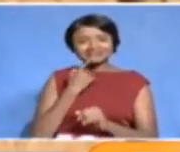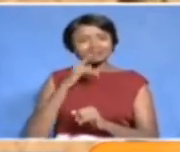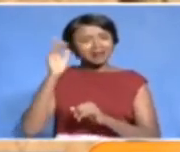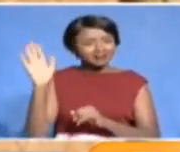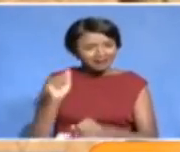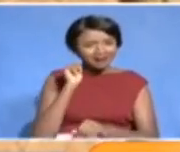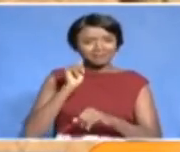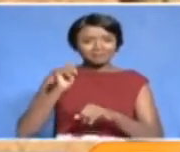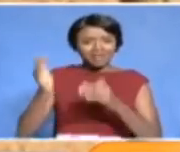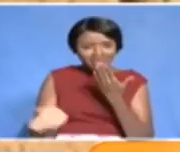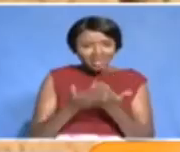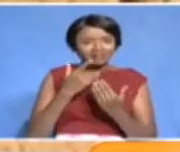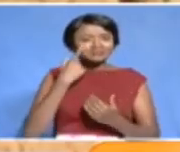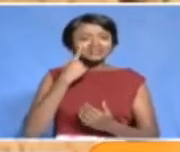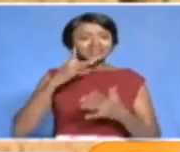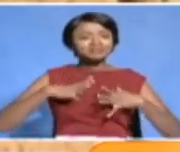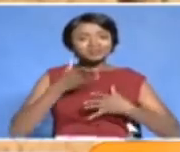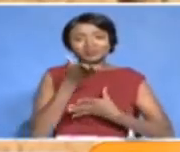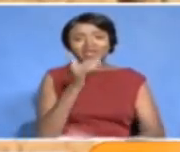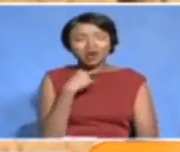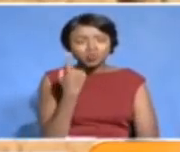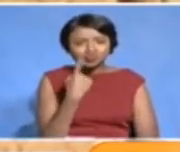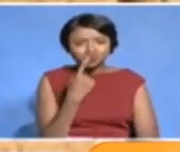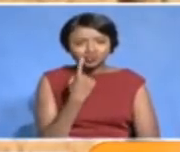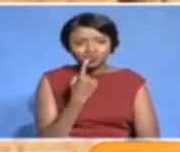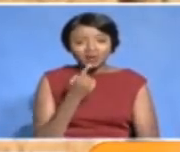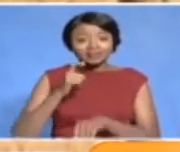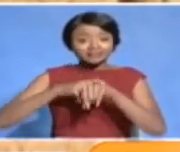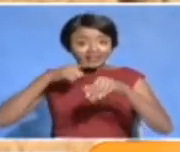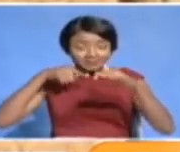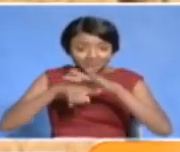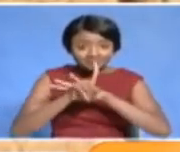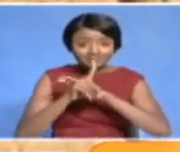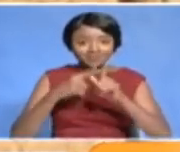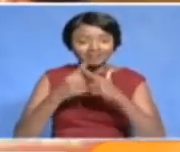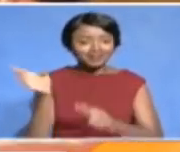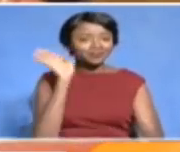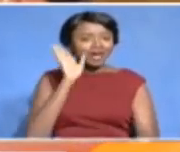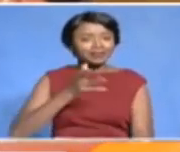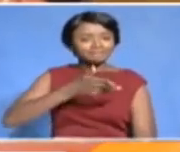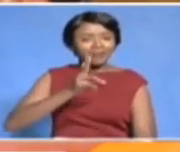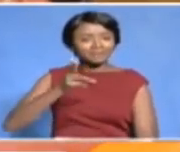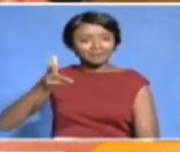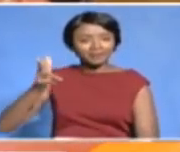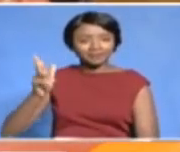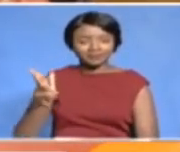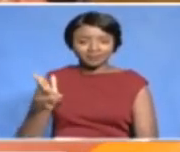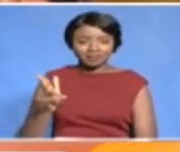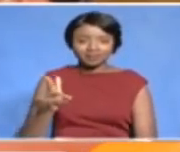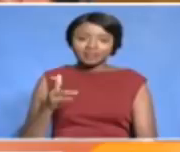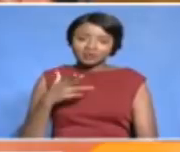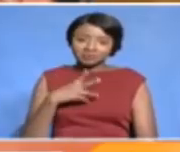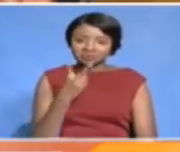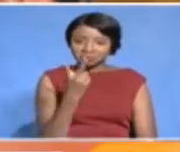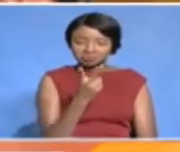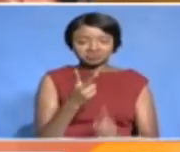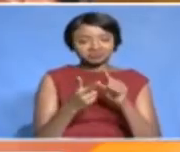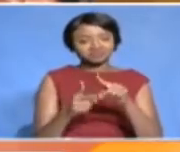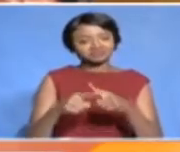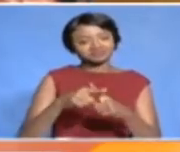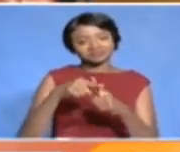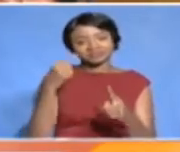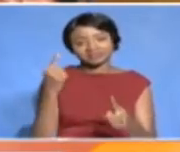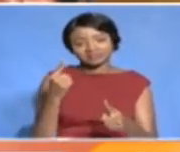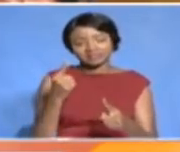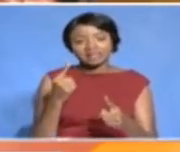Angalia hii ni watu gani. Na wakati anapiga nduri hivyo na nasikia marisasi inapigwa. Hivyo ndivyo wawili hao walikata roho.